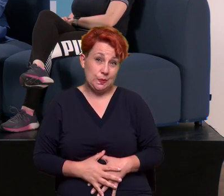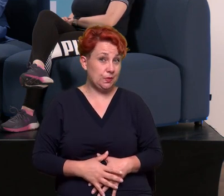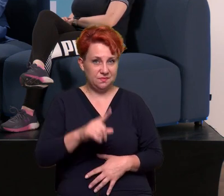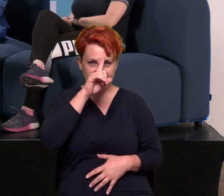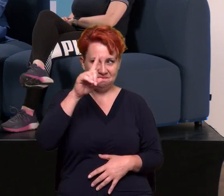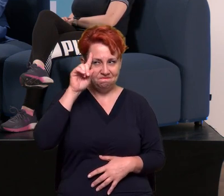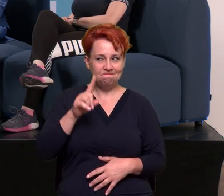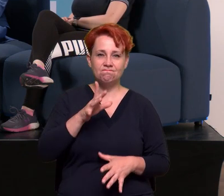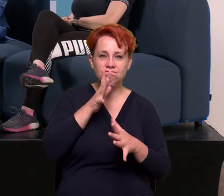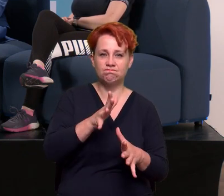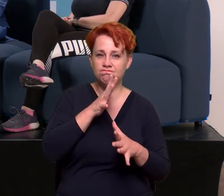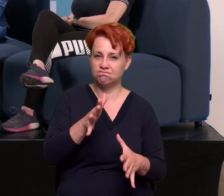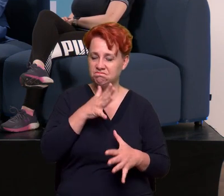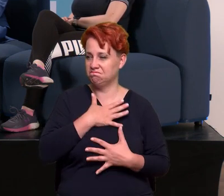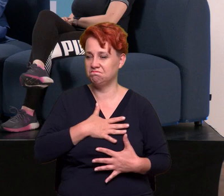tego.